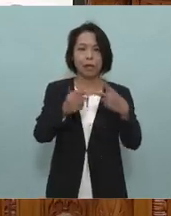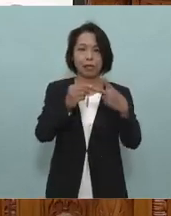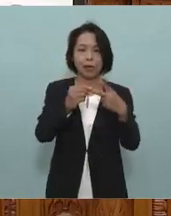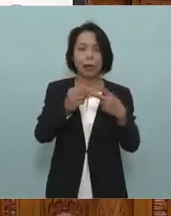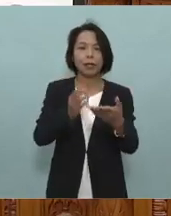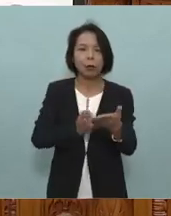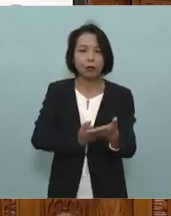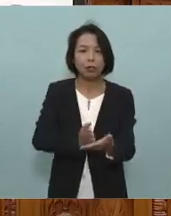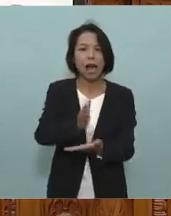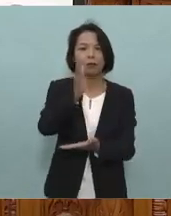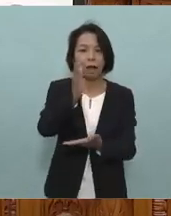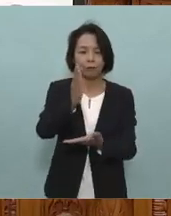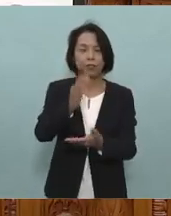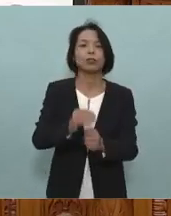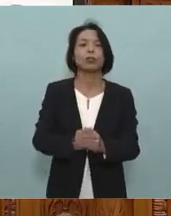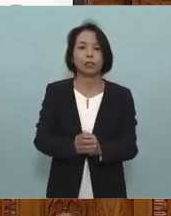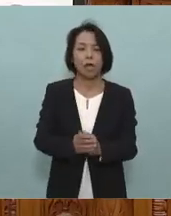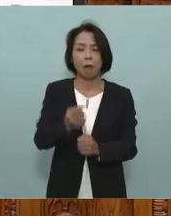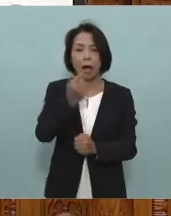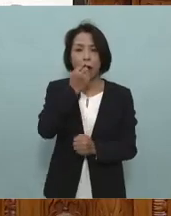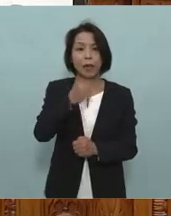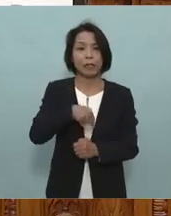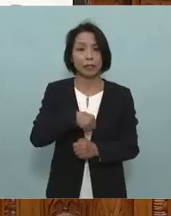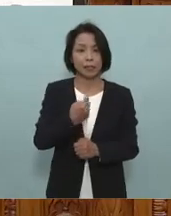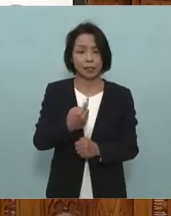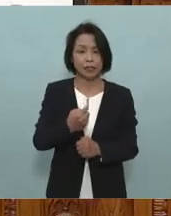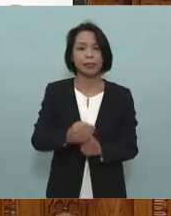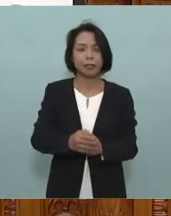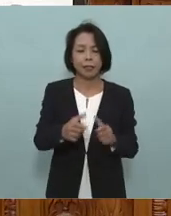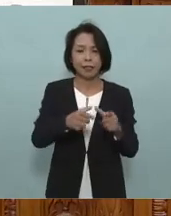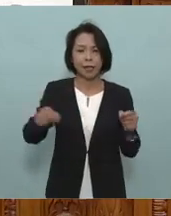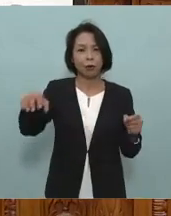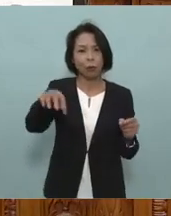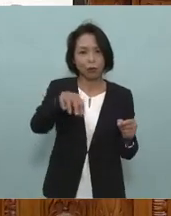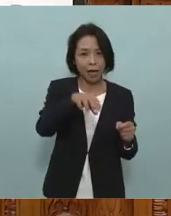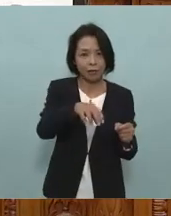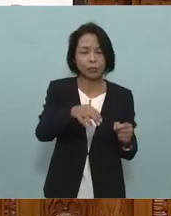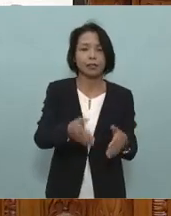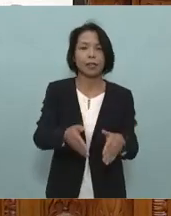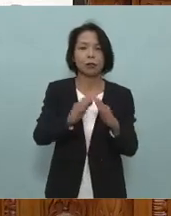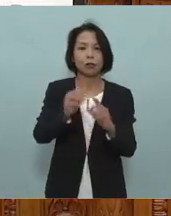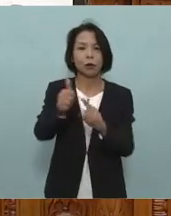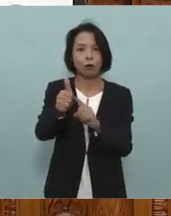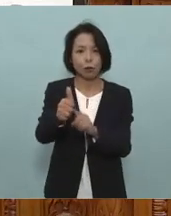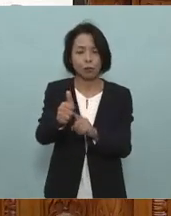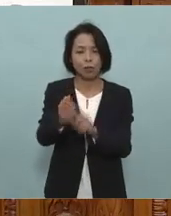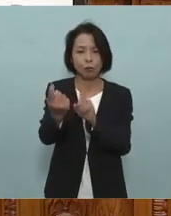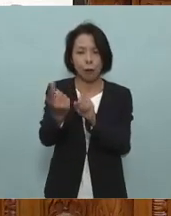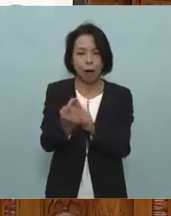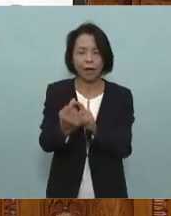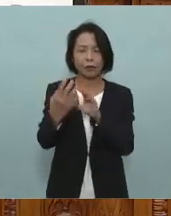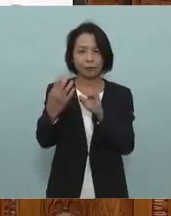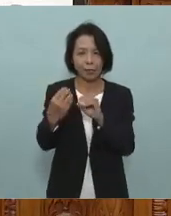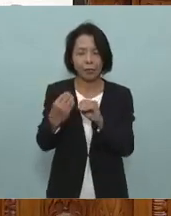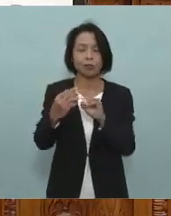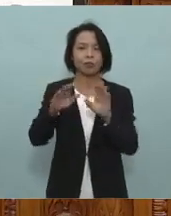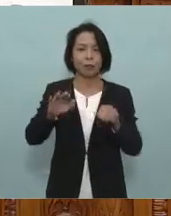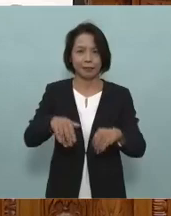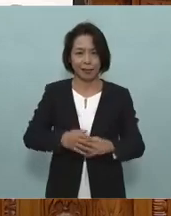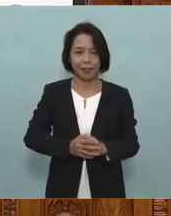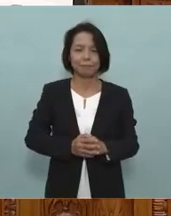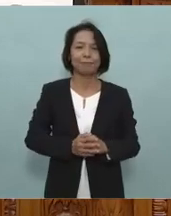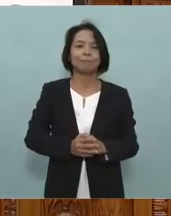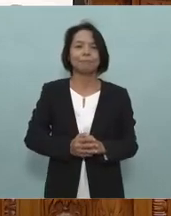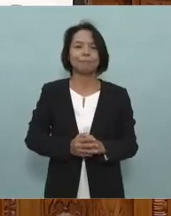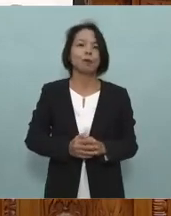は私自身全国各地で多くのスタートアップの創業者と意見交換を行ってきました